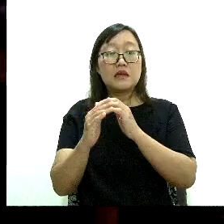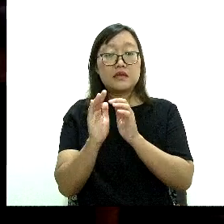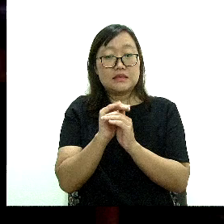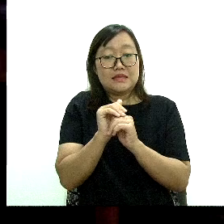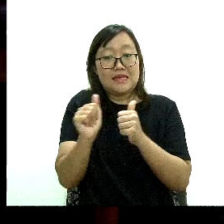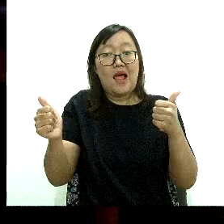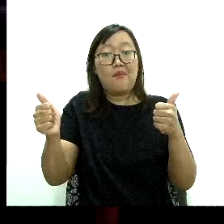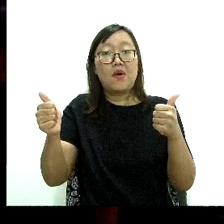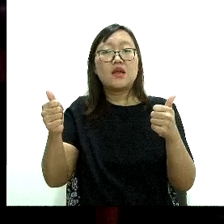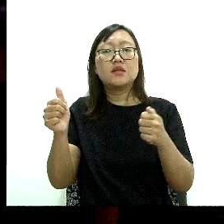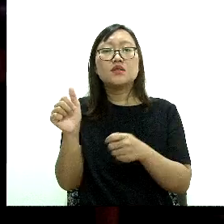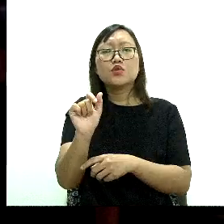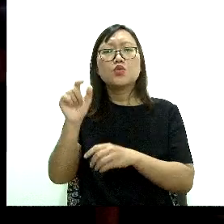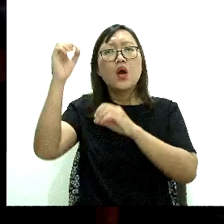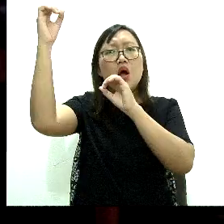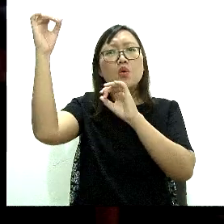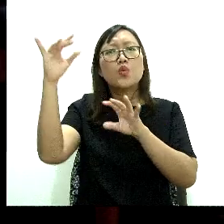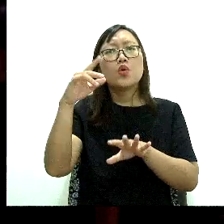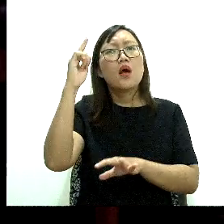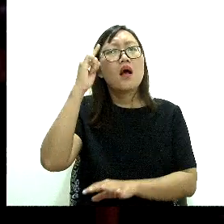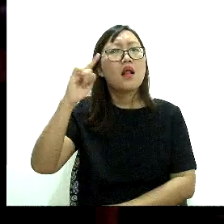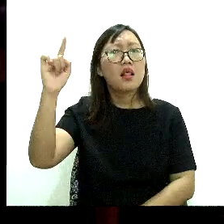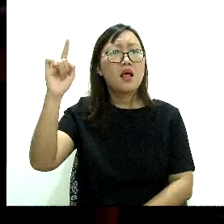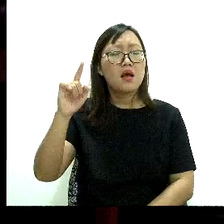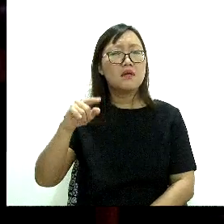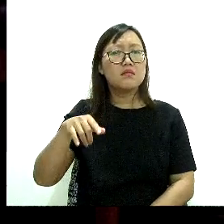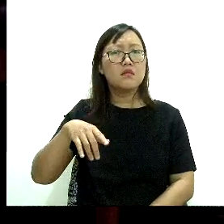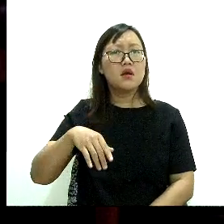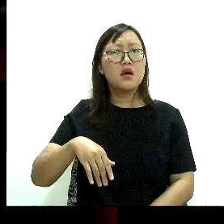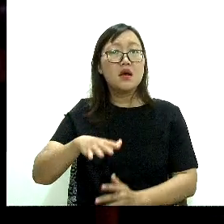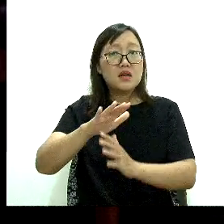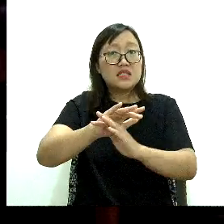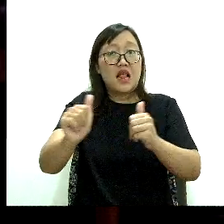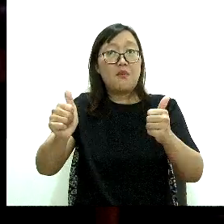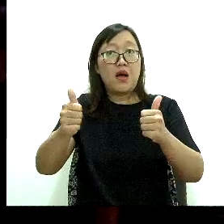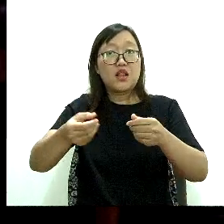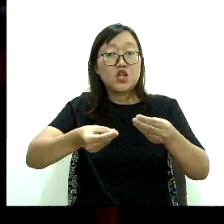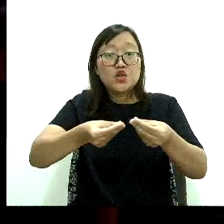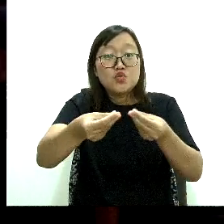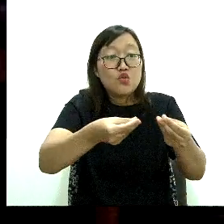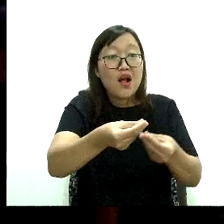diperjualbelikan berdasarkan imbal jasa. Allah